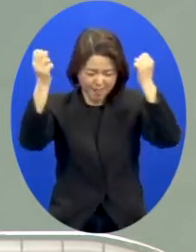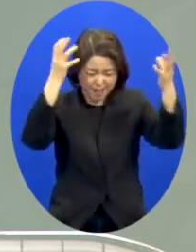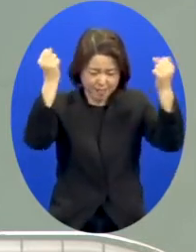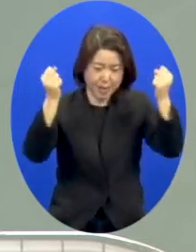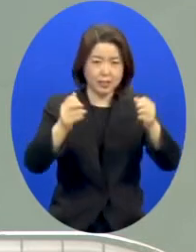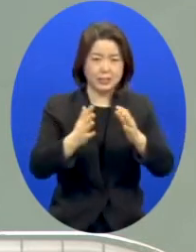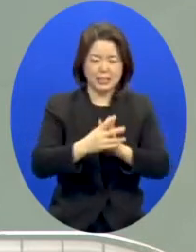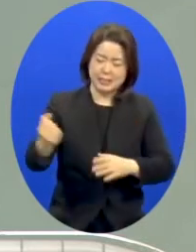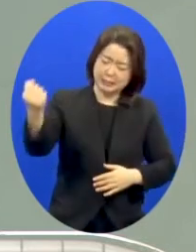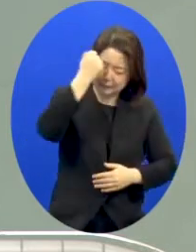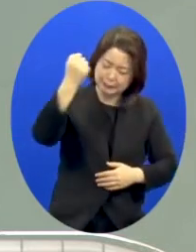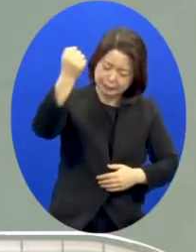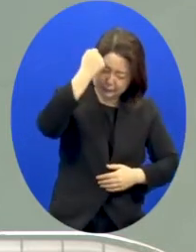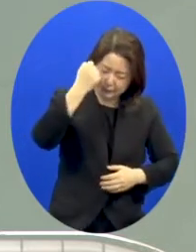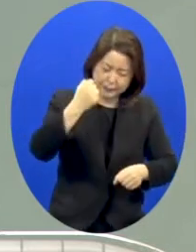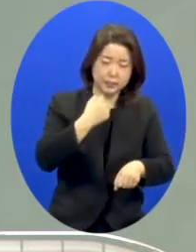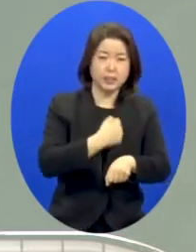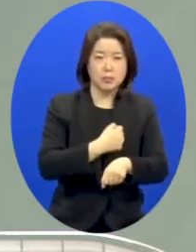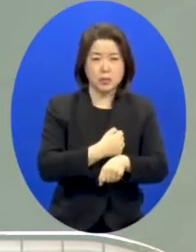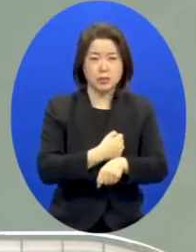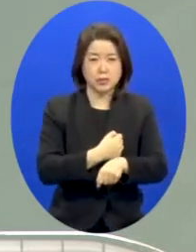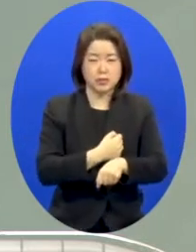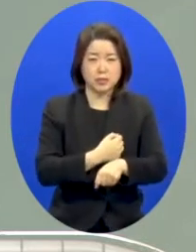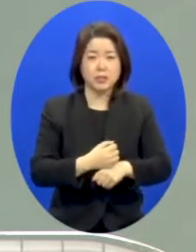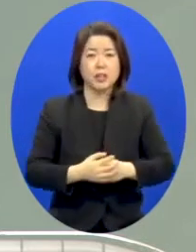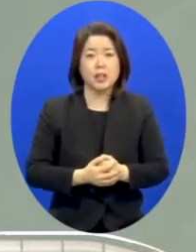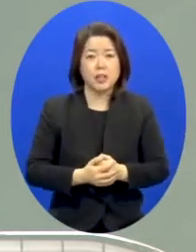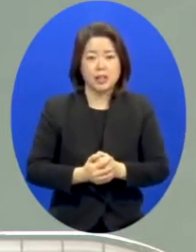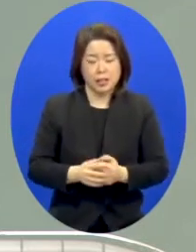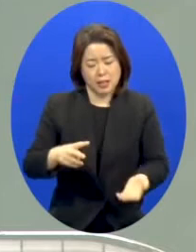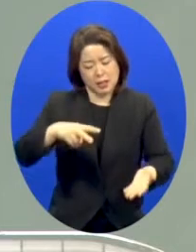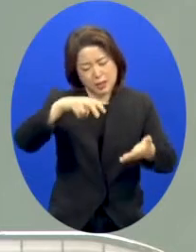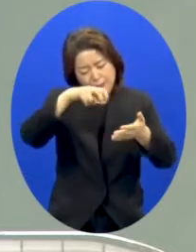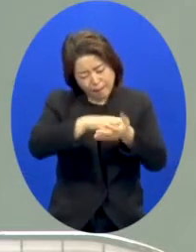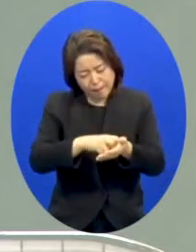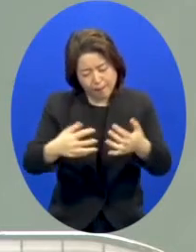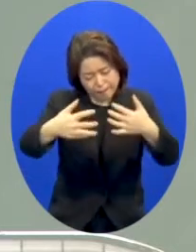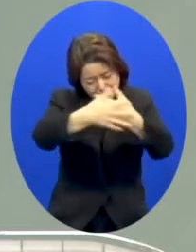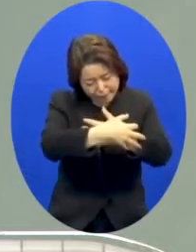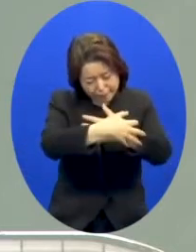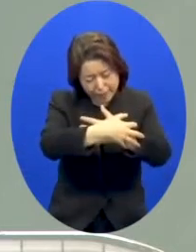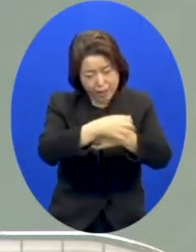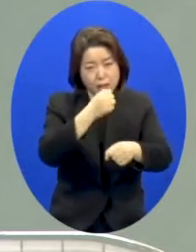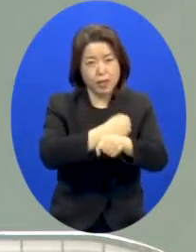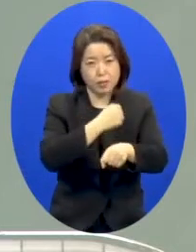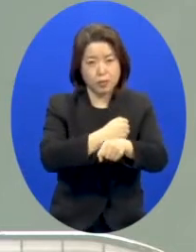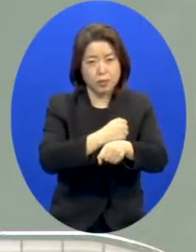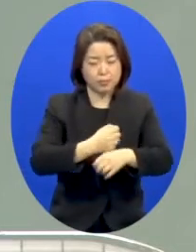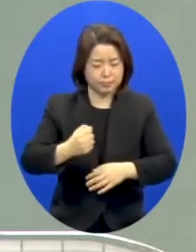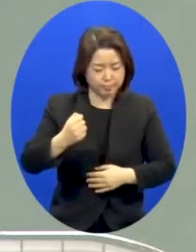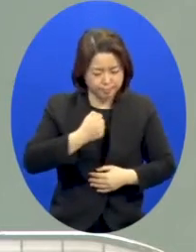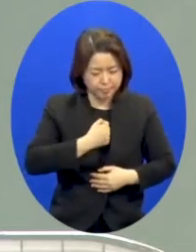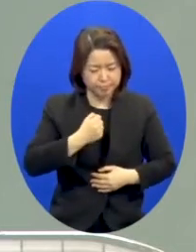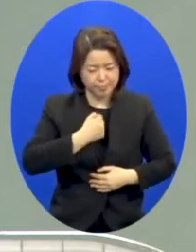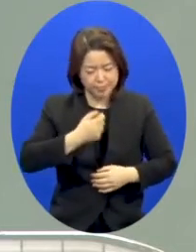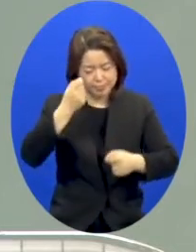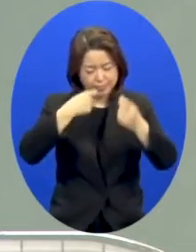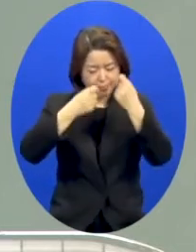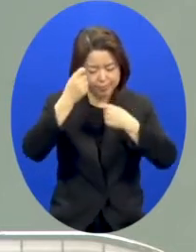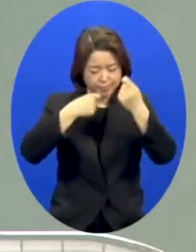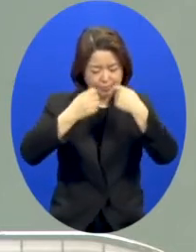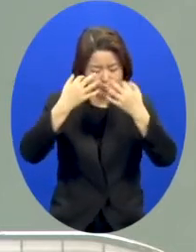주먹으로 이마를 척 하면서 무릎을 끌어안고 그리고는 정말 흐느끼고